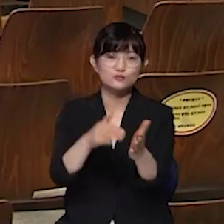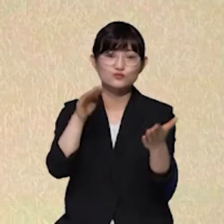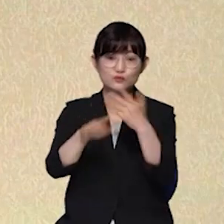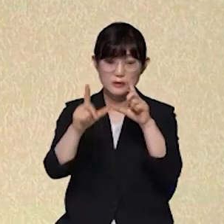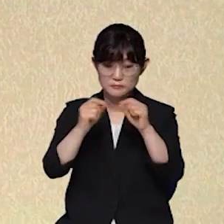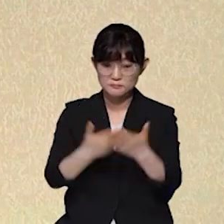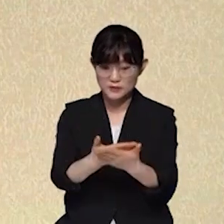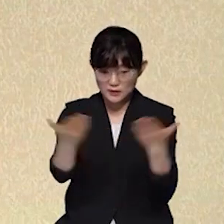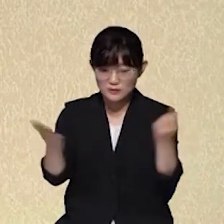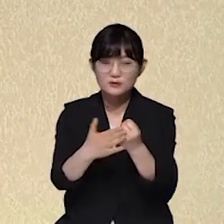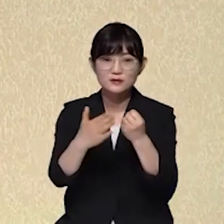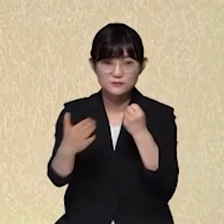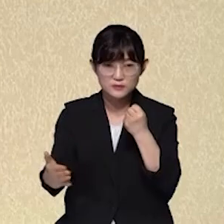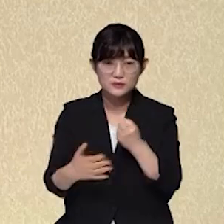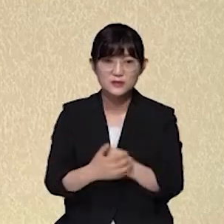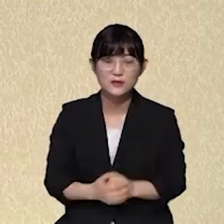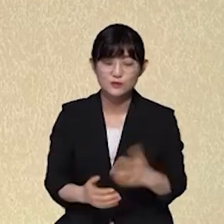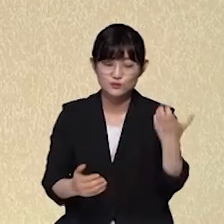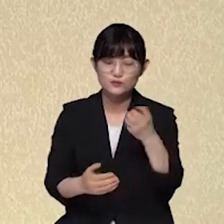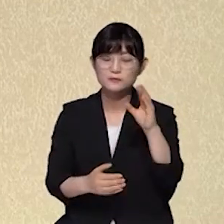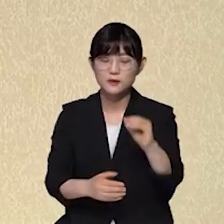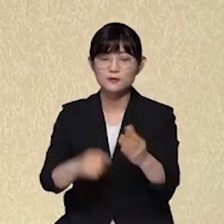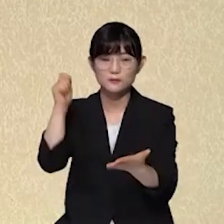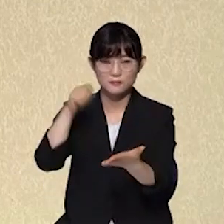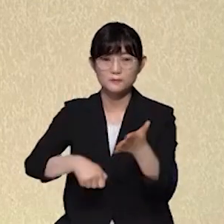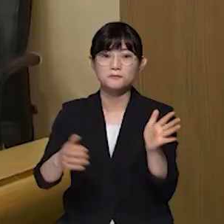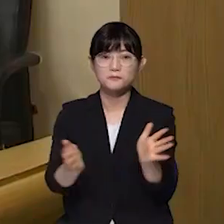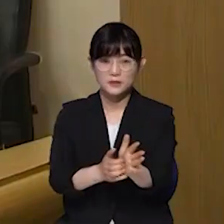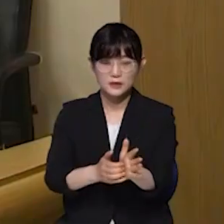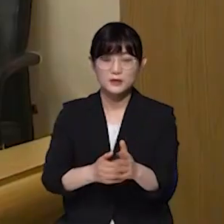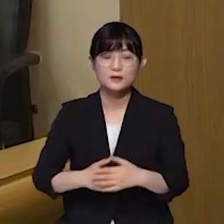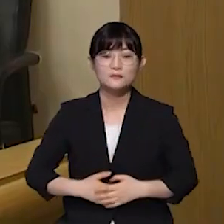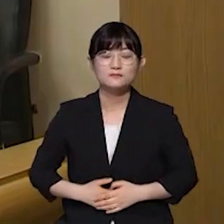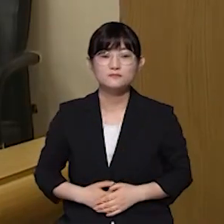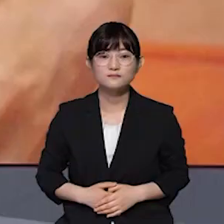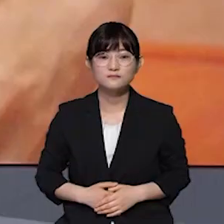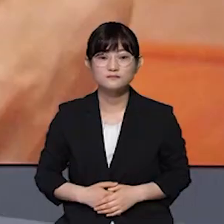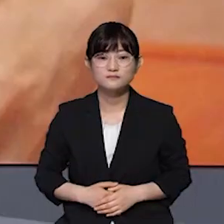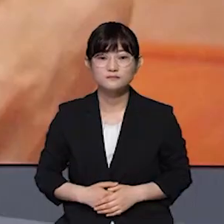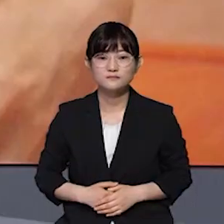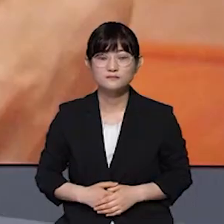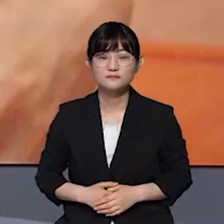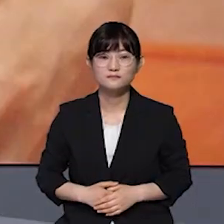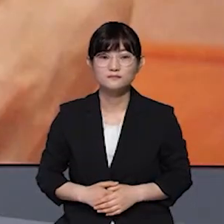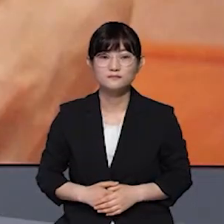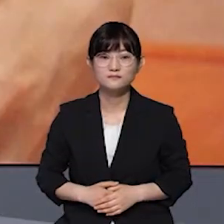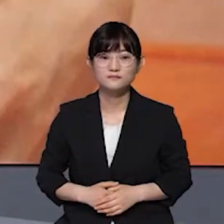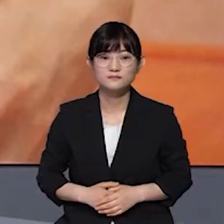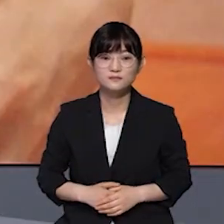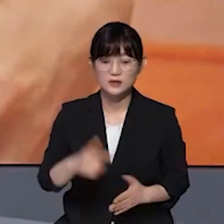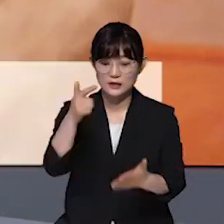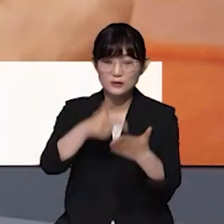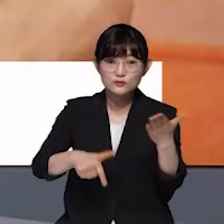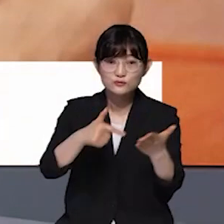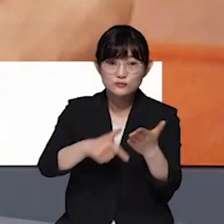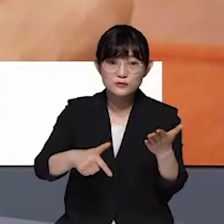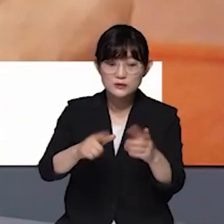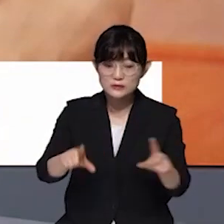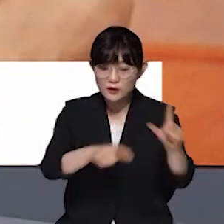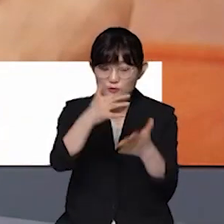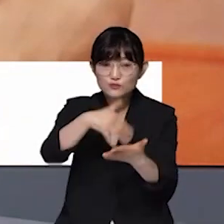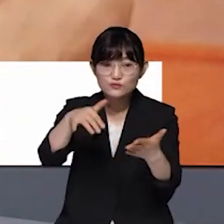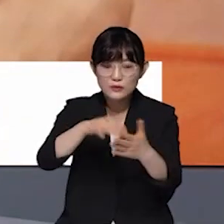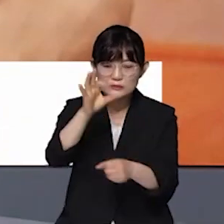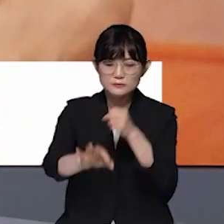만큼 직위 상실형을 선고하진 않는다고 판시했습니다. 강진군의 인구가 10년